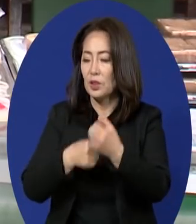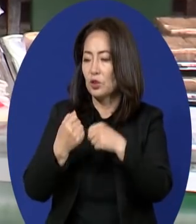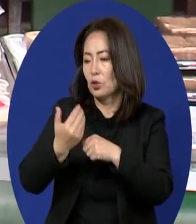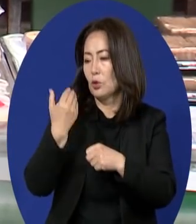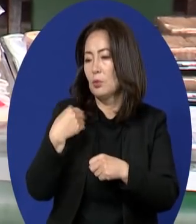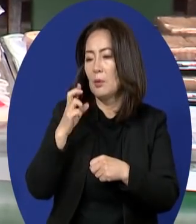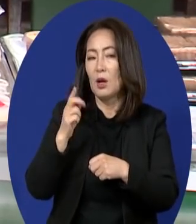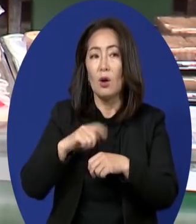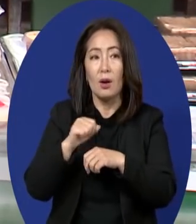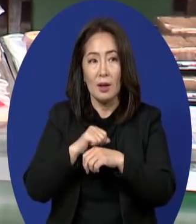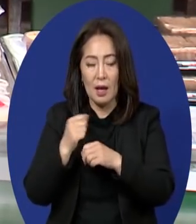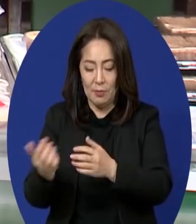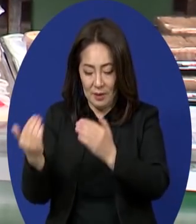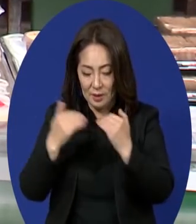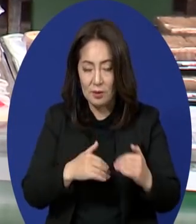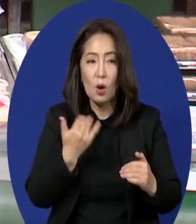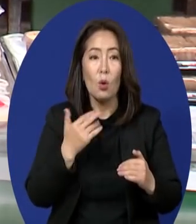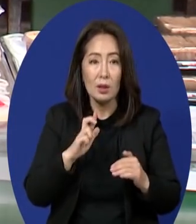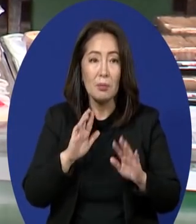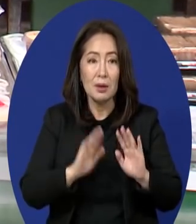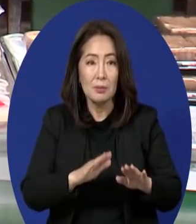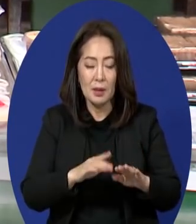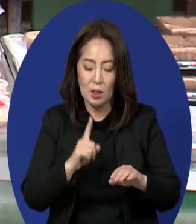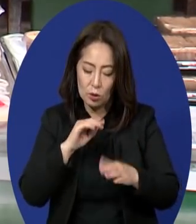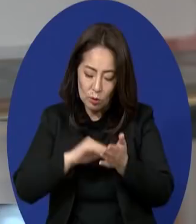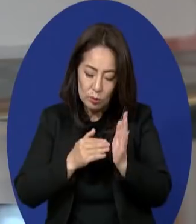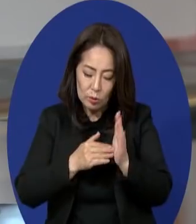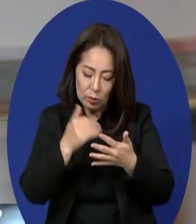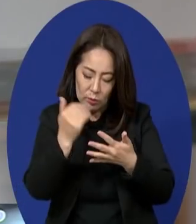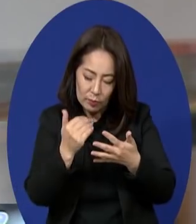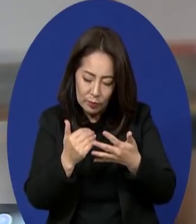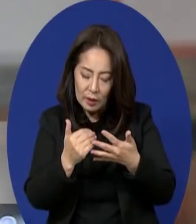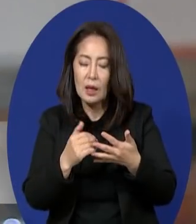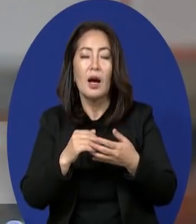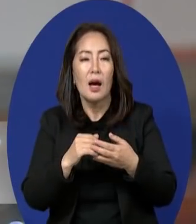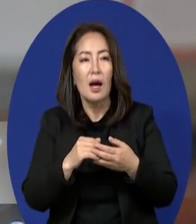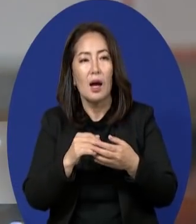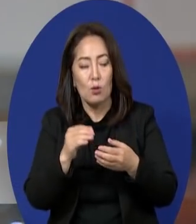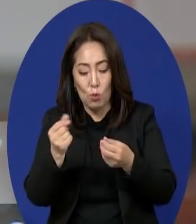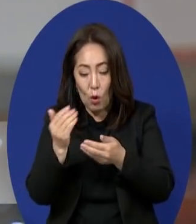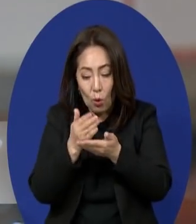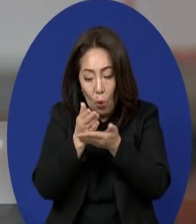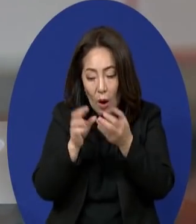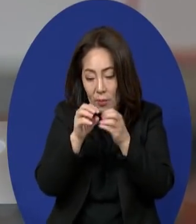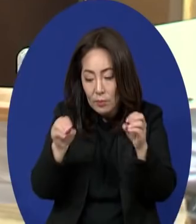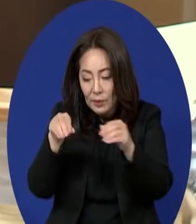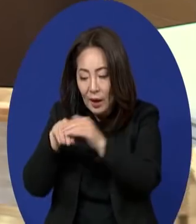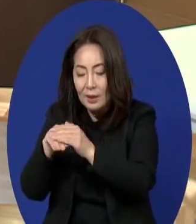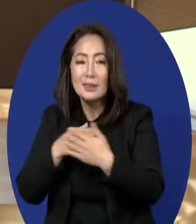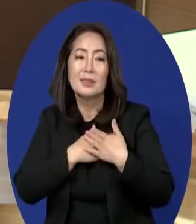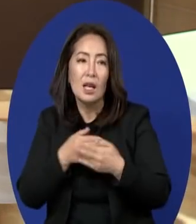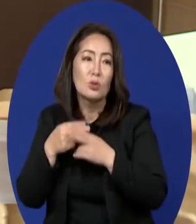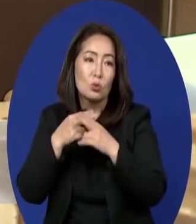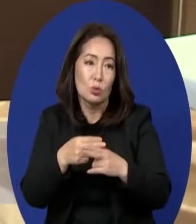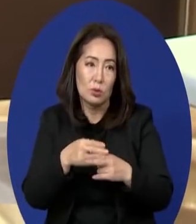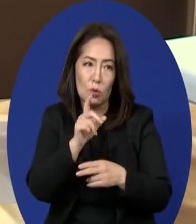аймгаас Улаанбаатарт нүүж иржээ. Тэд сар бүр төлөвлөгөө гаргаж орлогынхоо тодорхой хувийг сайн үйлсэд зарцуулж ирсэн байна. Бусдад тус